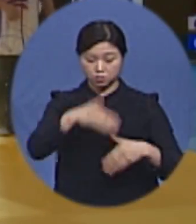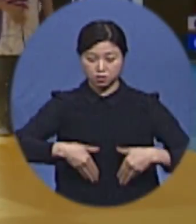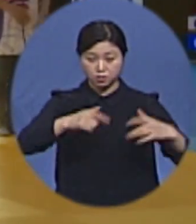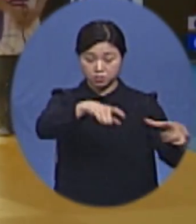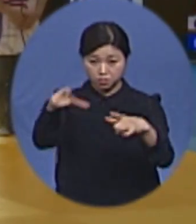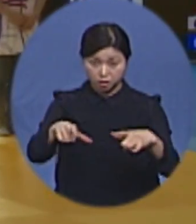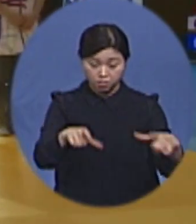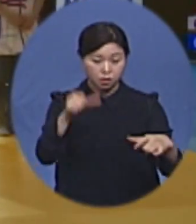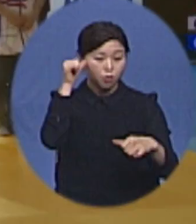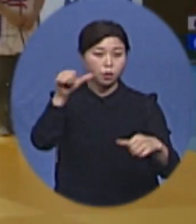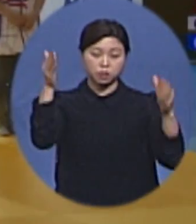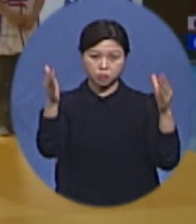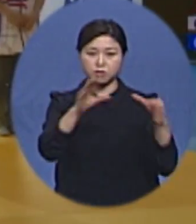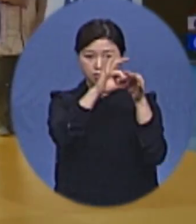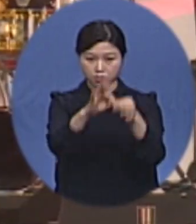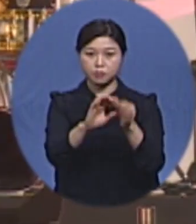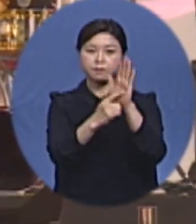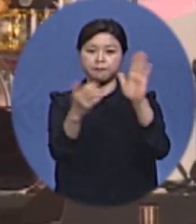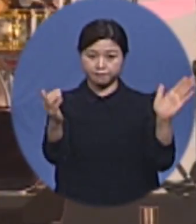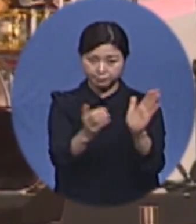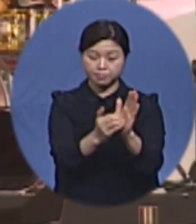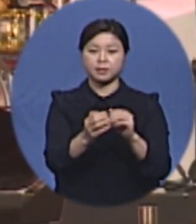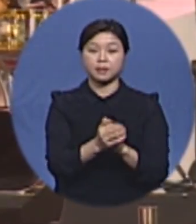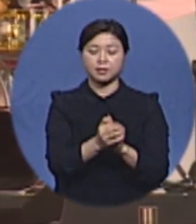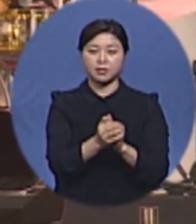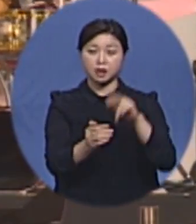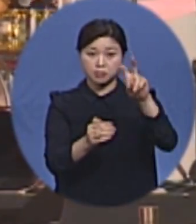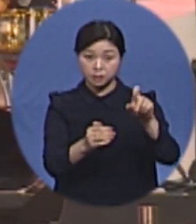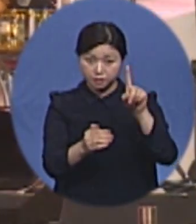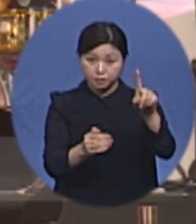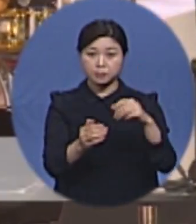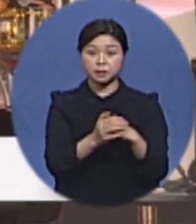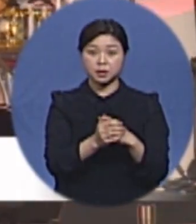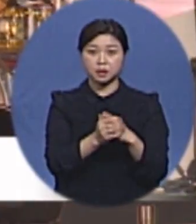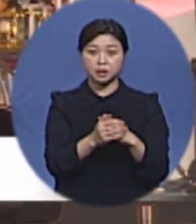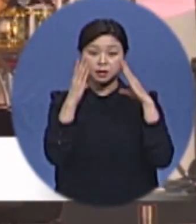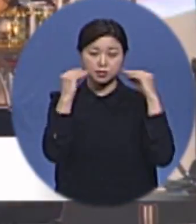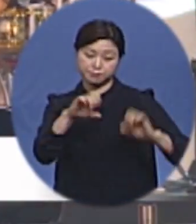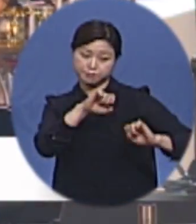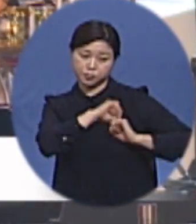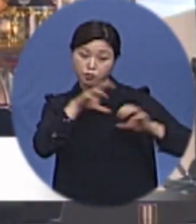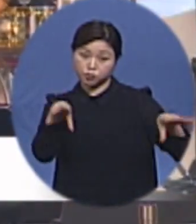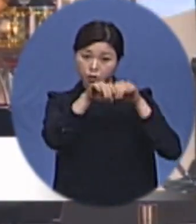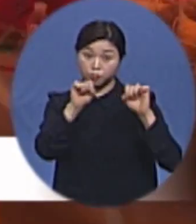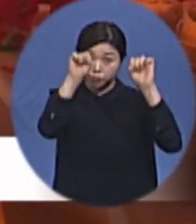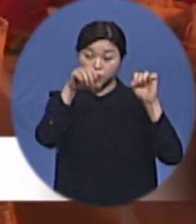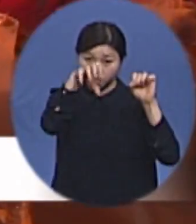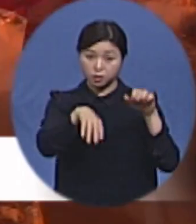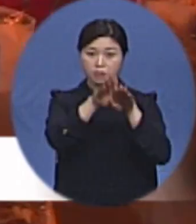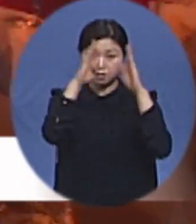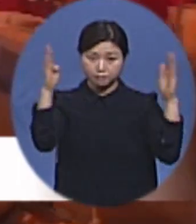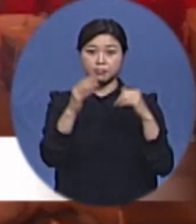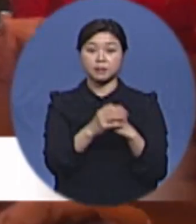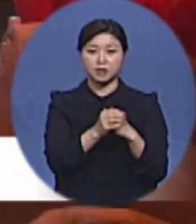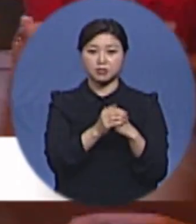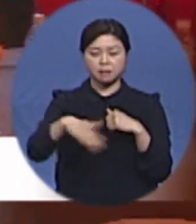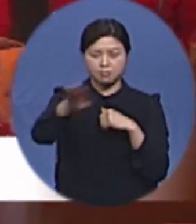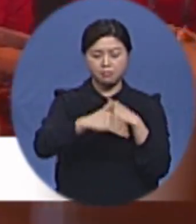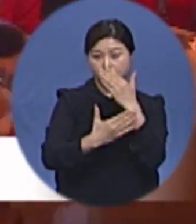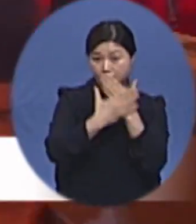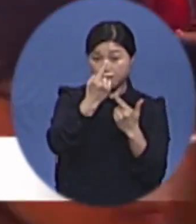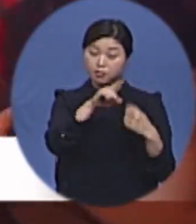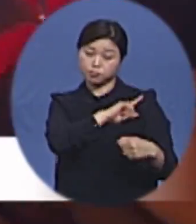일원에서 닷새간 펼쳐졌습니다. 지난 21일 아산 이순신 종합운동장에서 펼쳐진 개막식은 하나된 우리라는